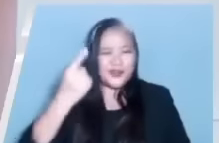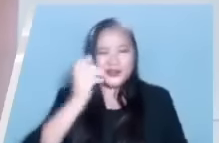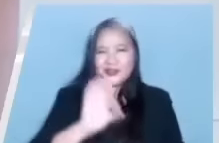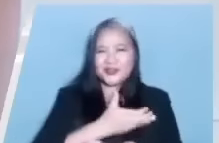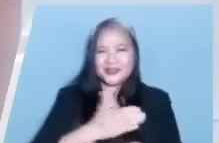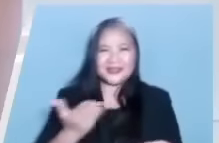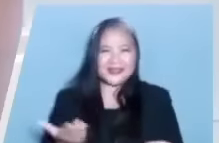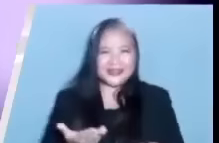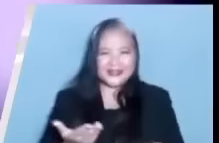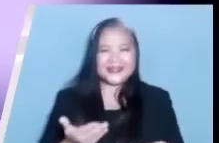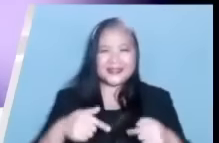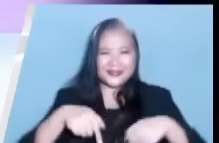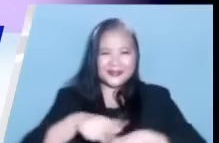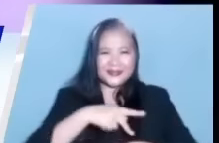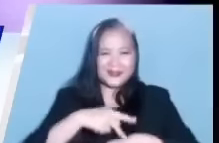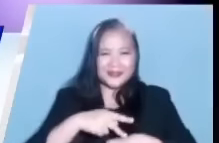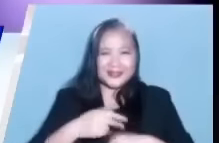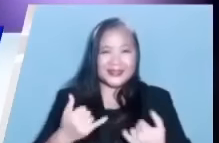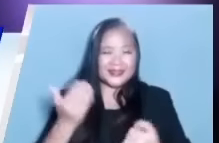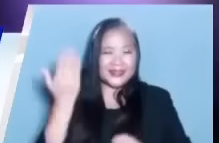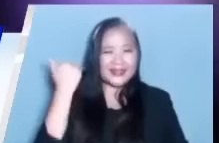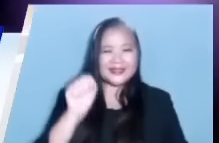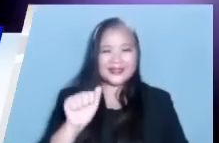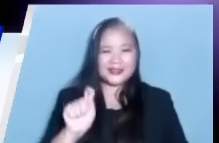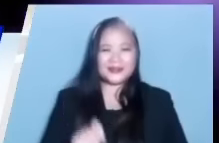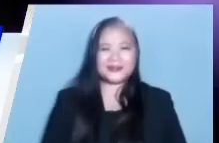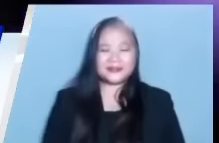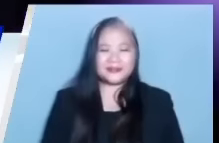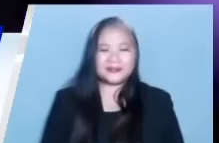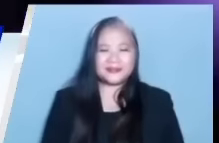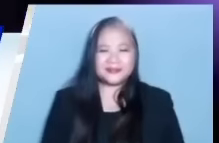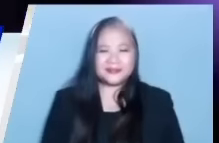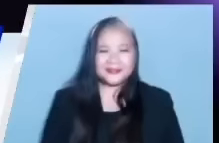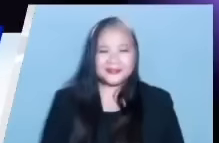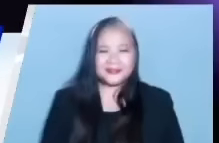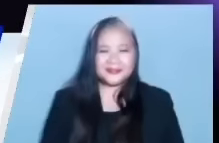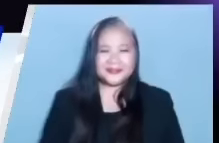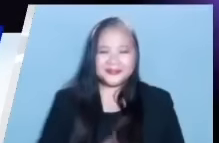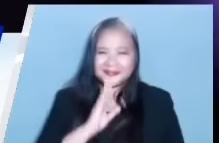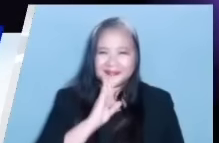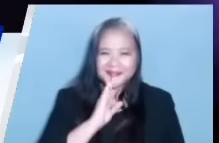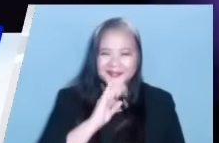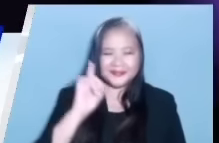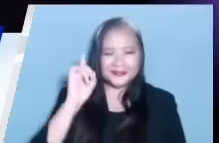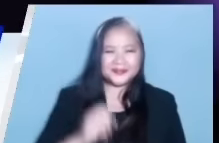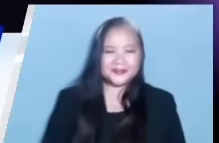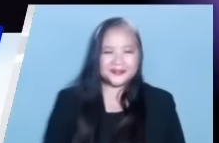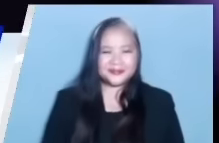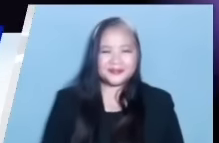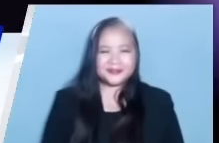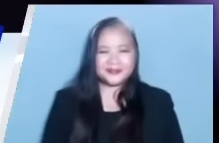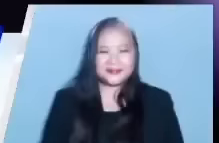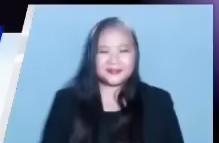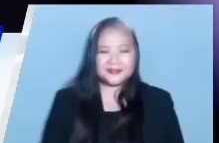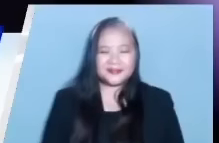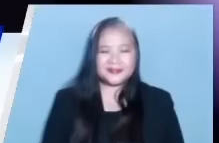Sabado. I believe this is the biggest show I've ever played in my whole entire life.